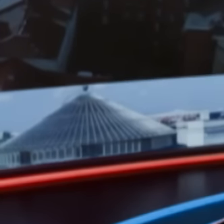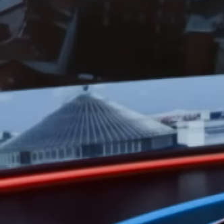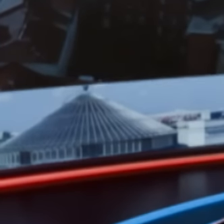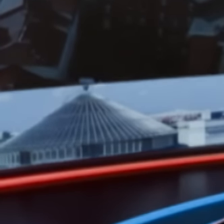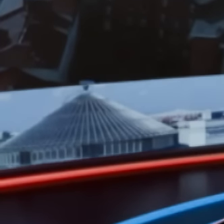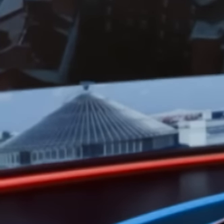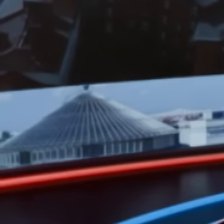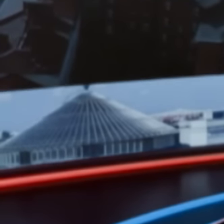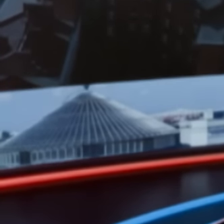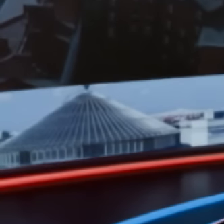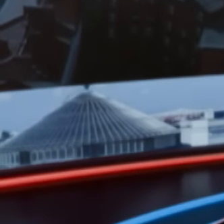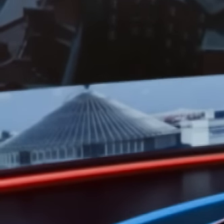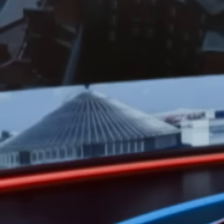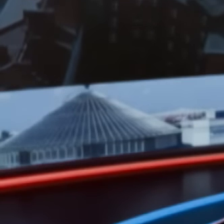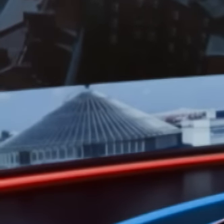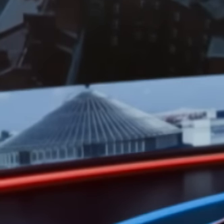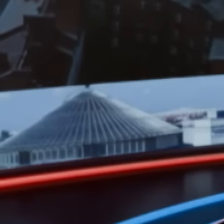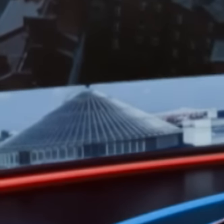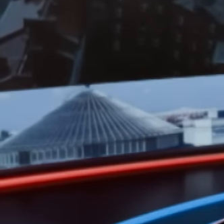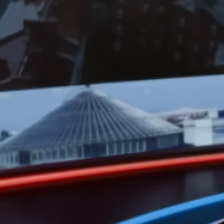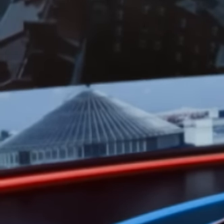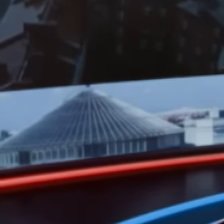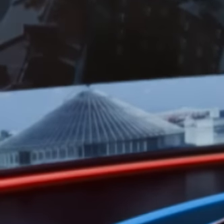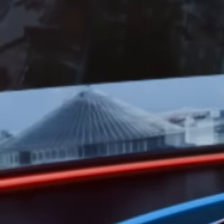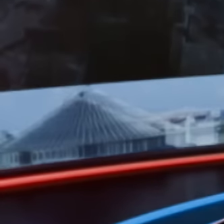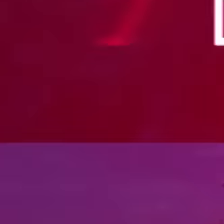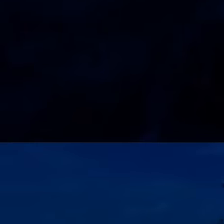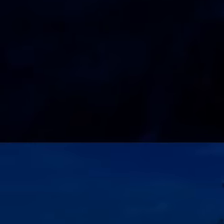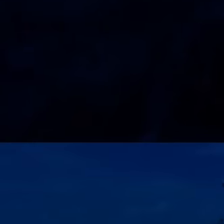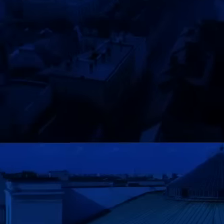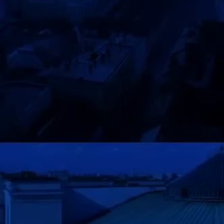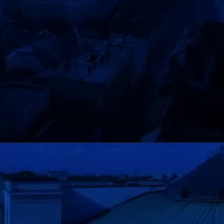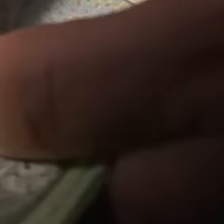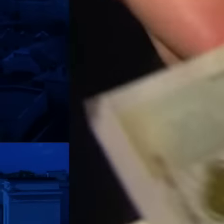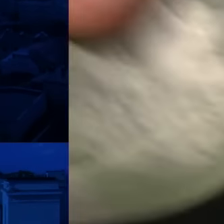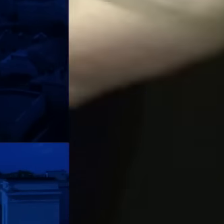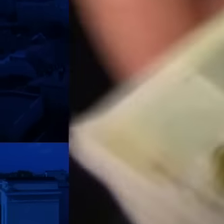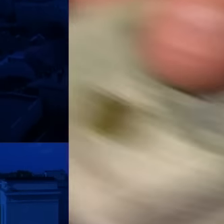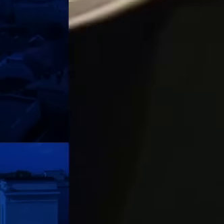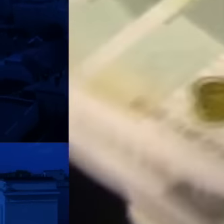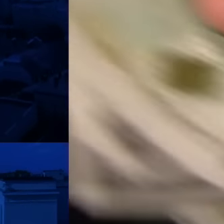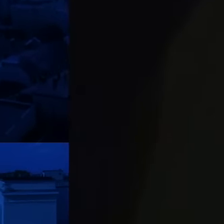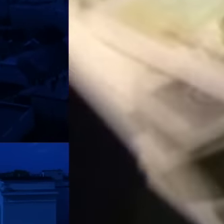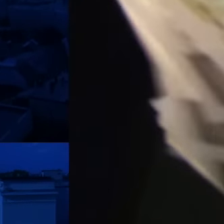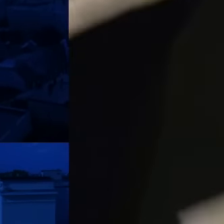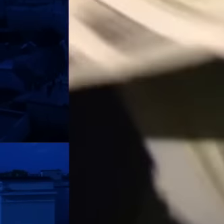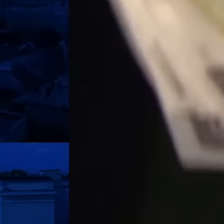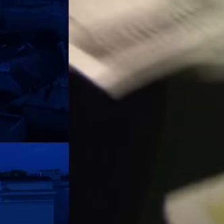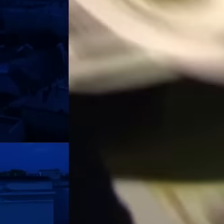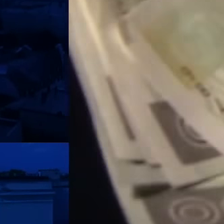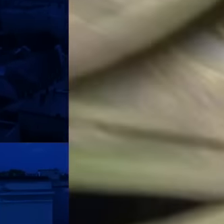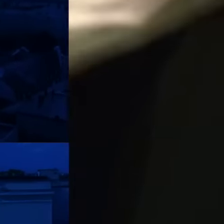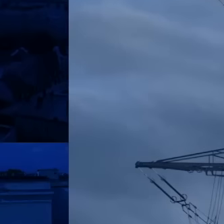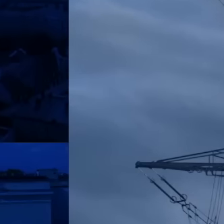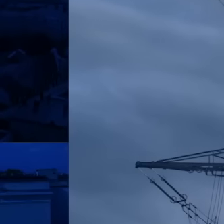Pytanie, czy mu uwierzymy? Ekspres Republiki, Rafał Patera, ruszamy. Rząd wprowadza drastyczne podwyżki cen prądu i